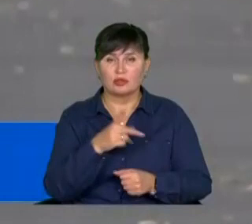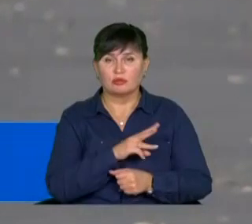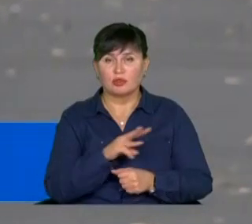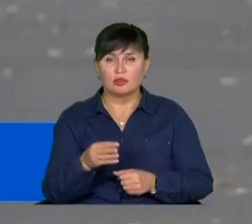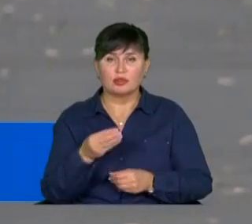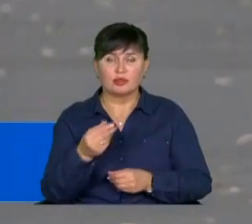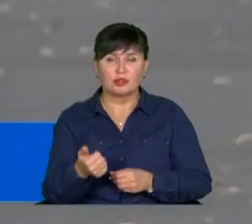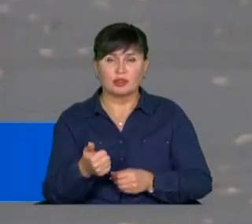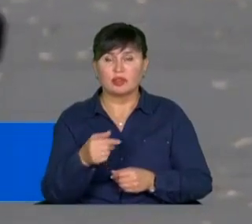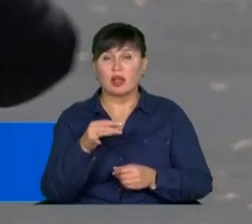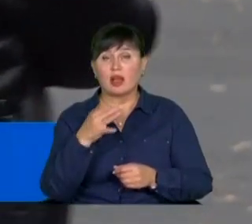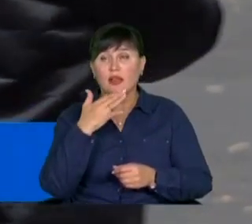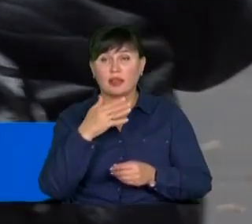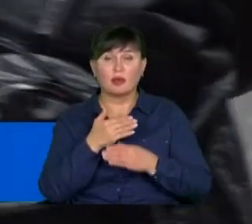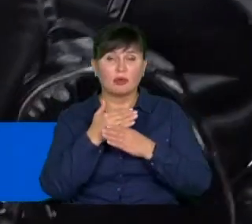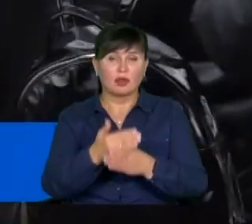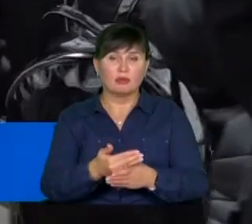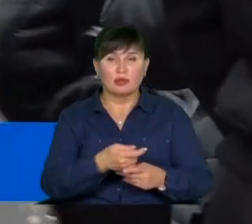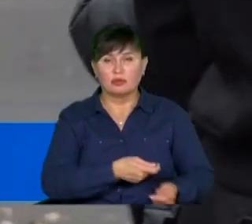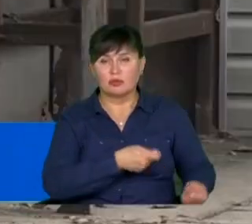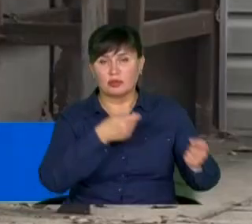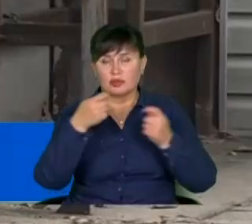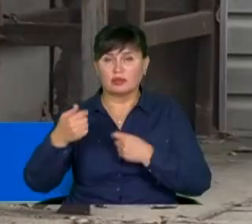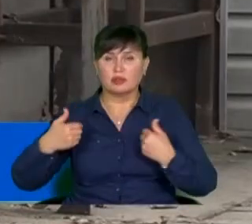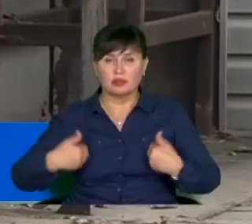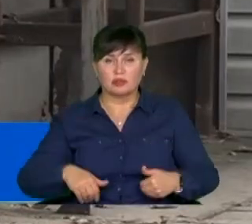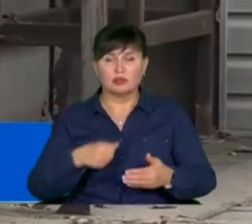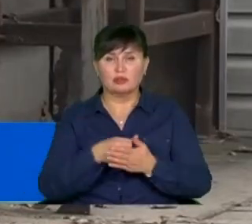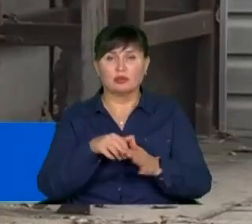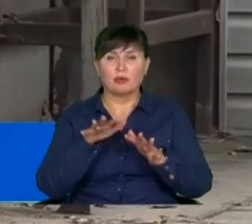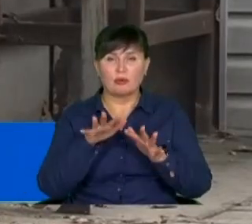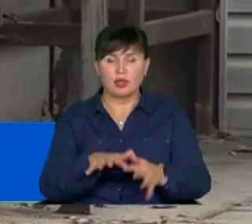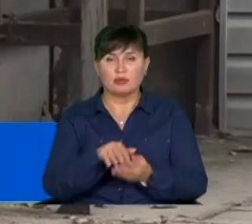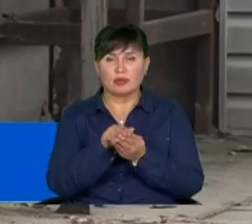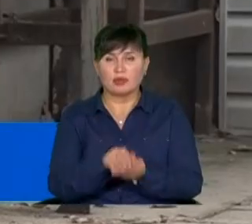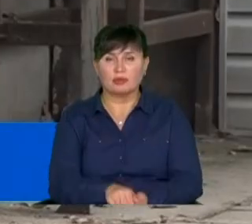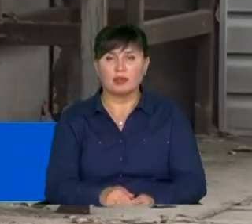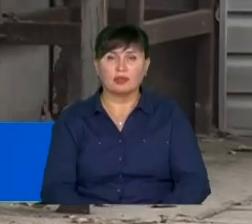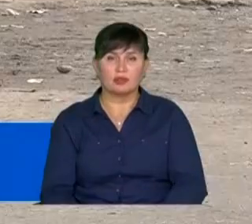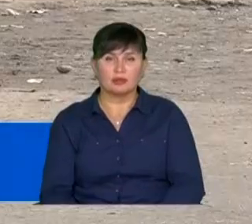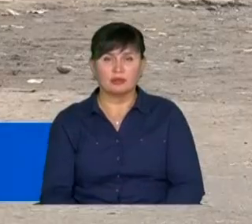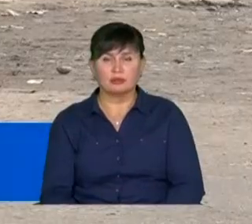тенге. А иностранным гражданам помогут с транспортировкой тел до мест погребения.